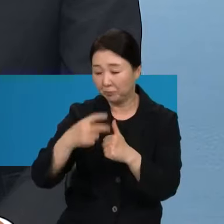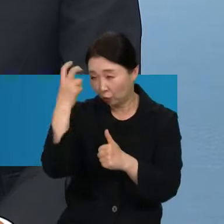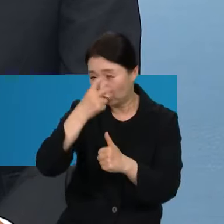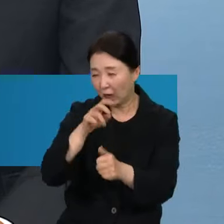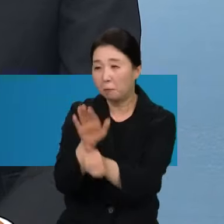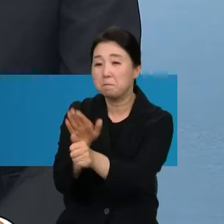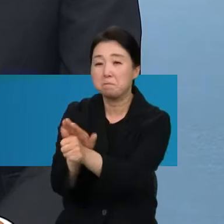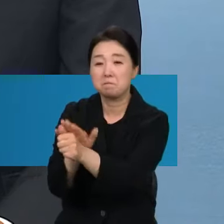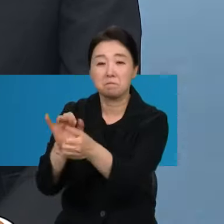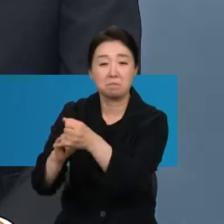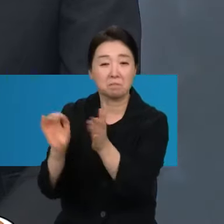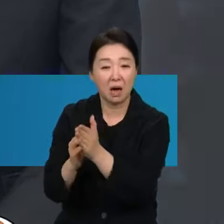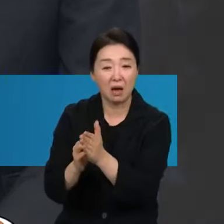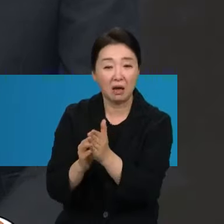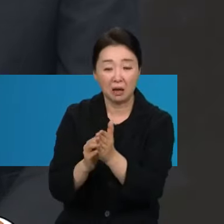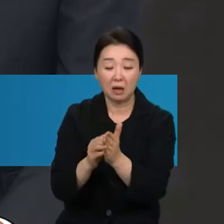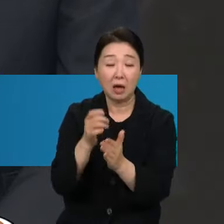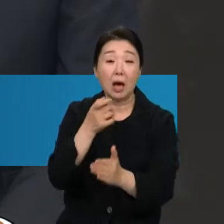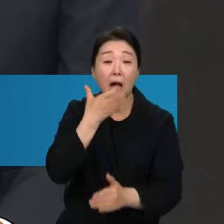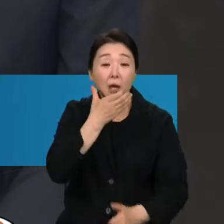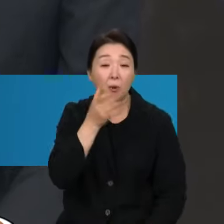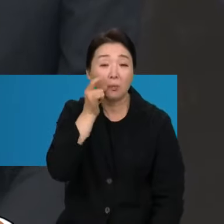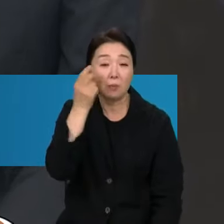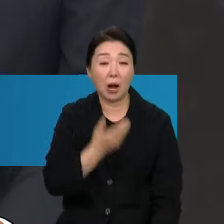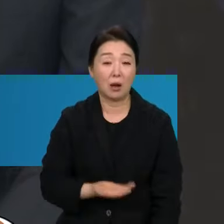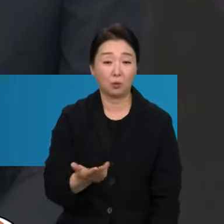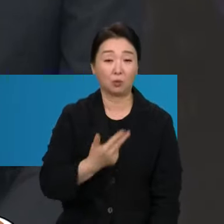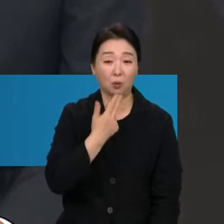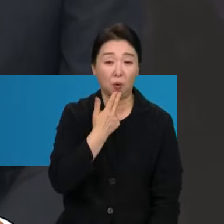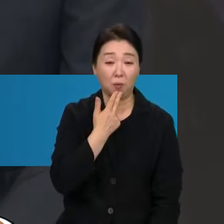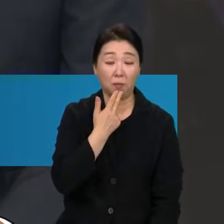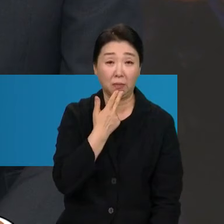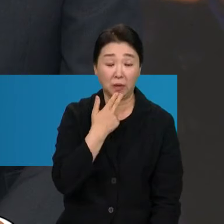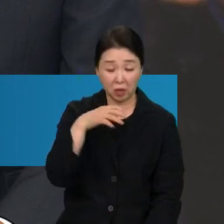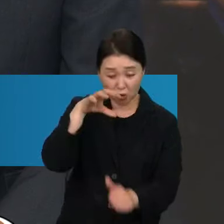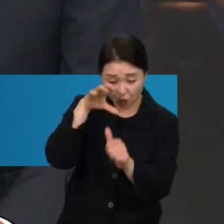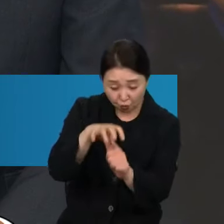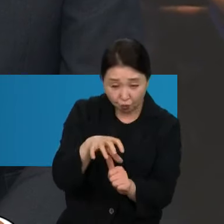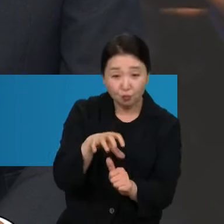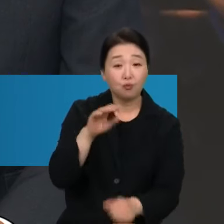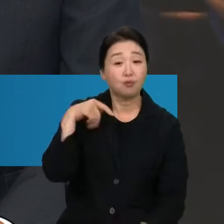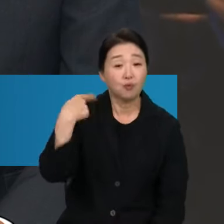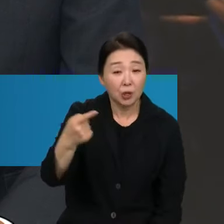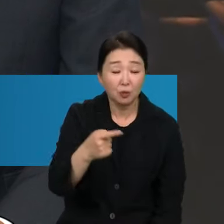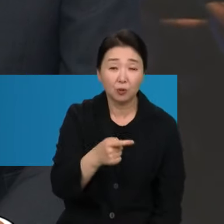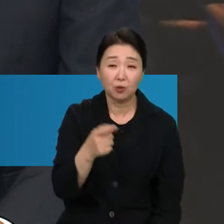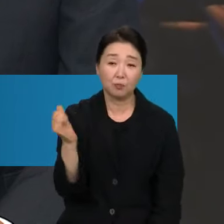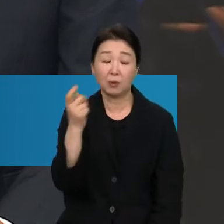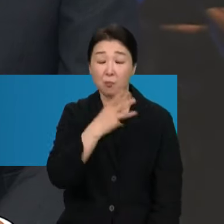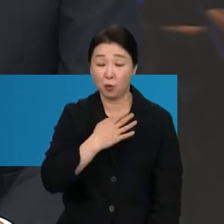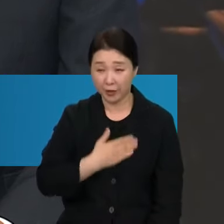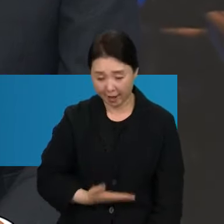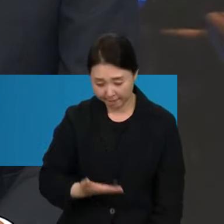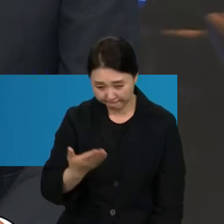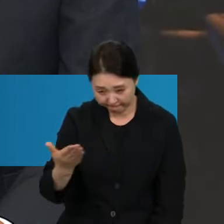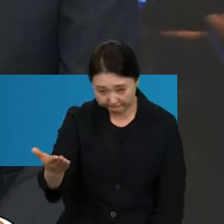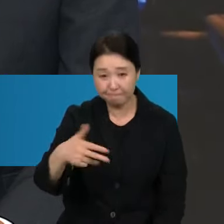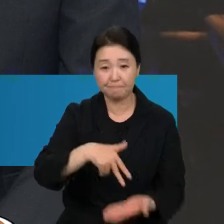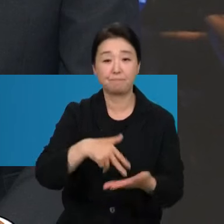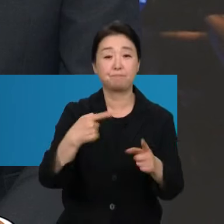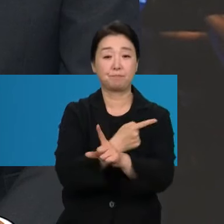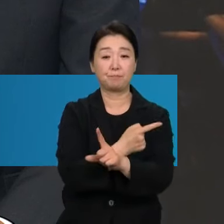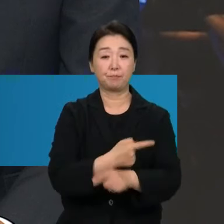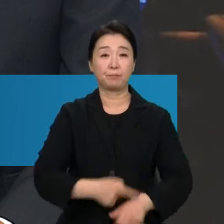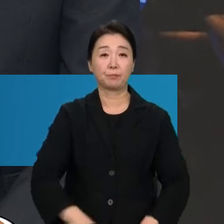아이폰 비밀번호는 알려주지 않고 있었습니다. 그런데 구속 이후 비밀번호를 경찰에 제공하겠다고 입장을 바꾼